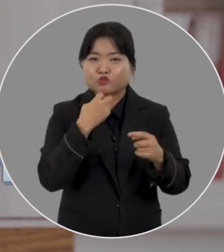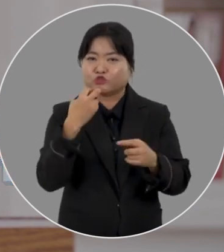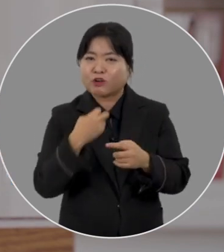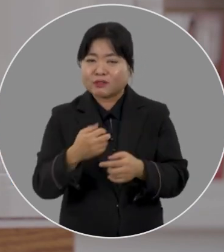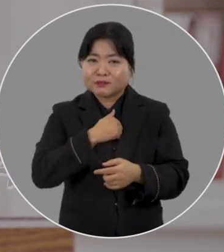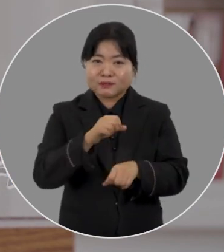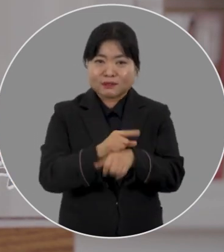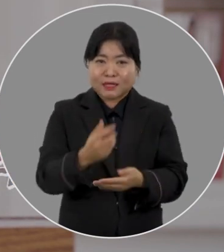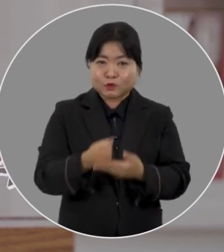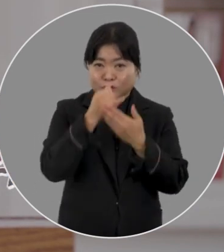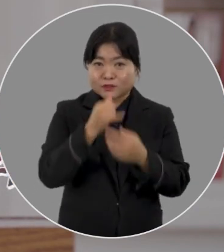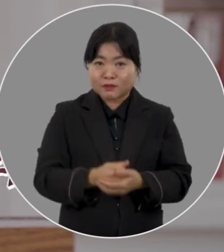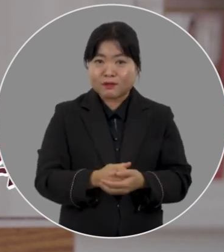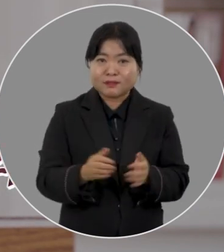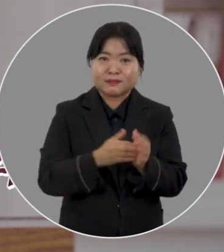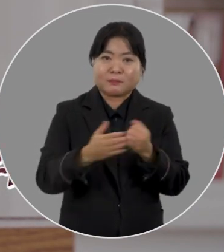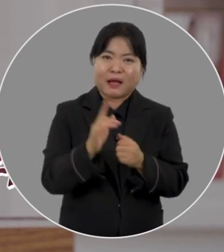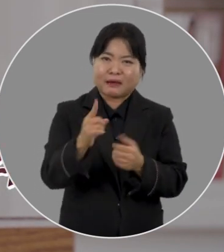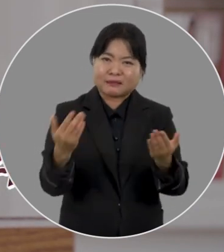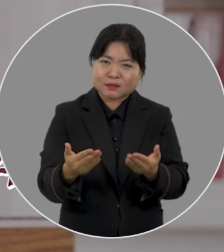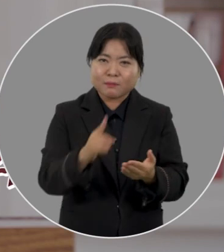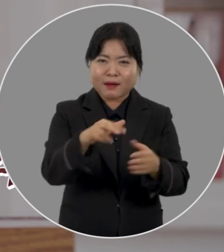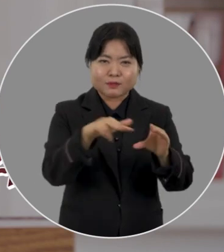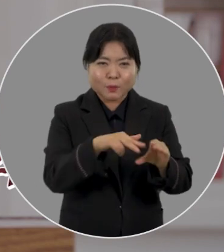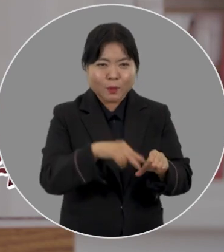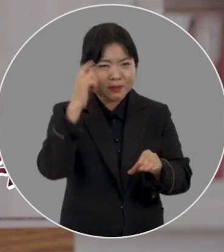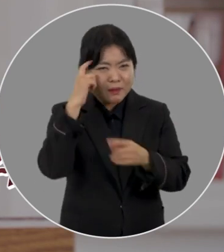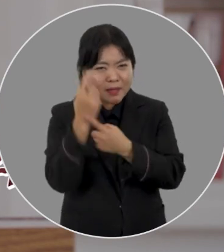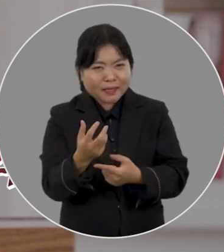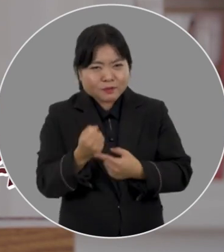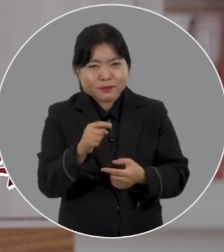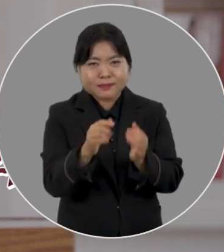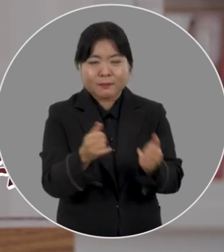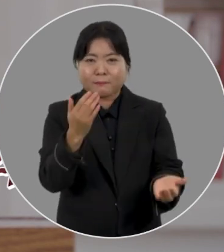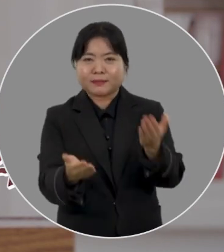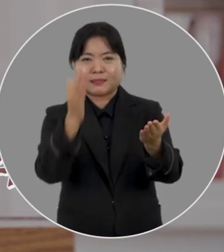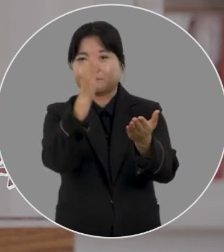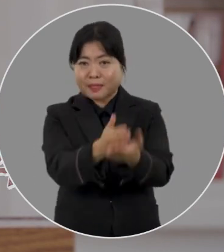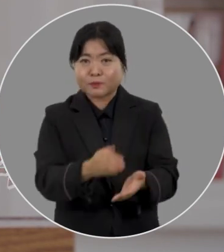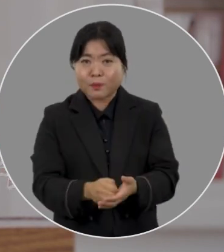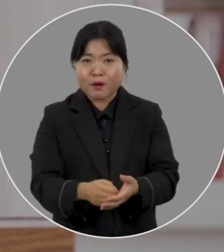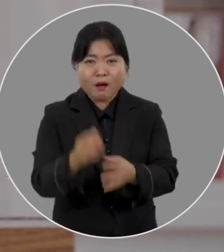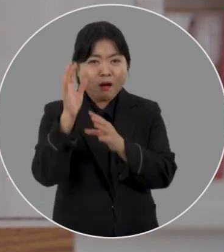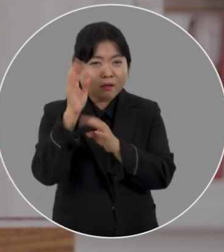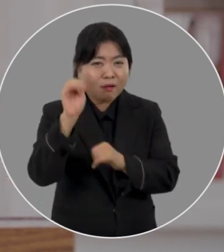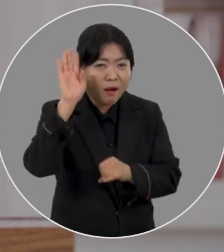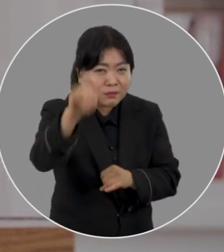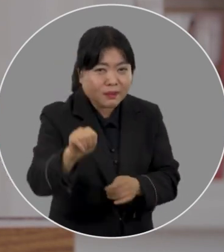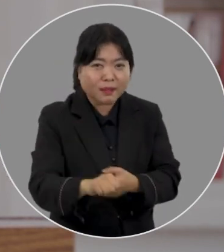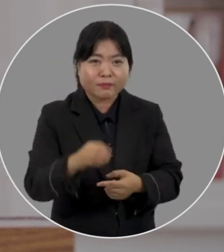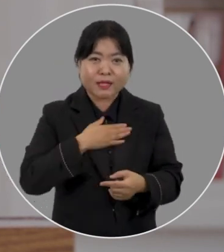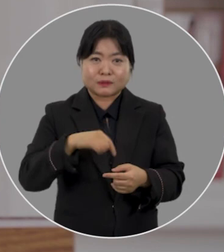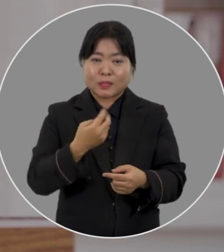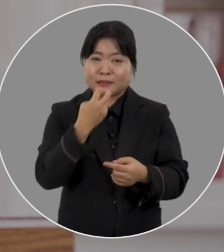네. 그래서 하나의 어떤 직업, 하나의 종교 이념 가지고 그 사람을 판단하지 말고 언젠가는 내 스스로가